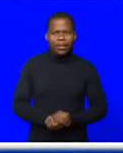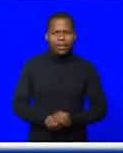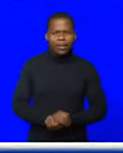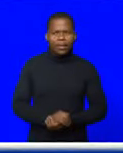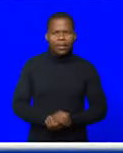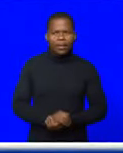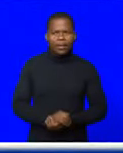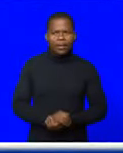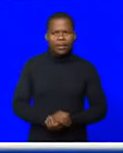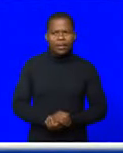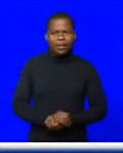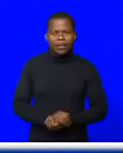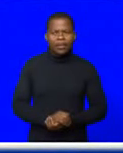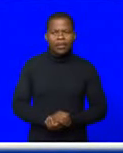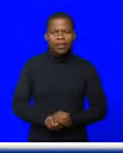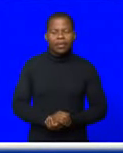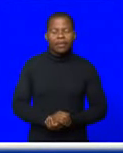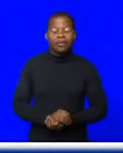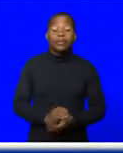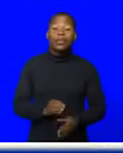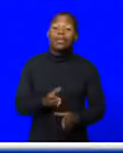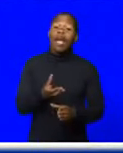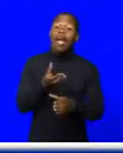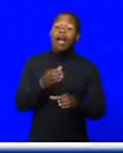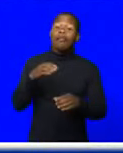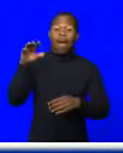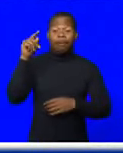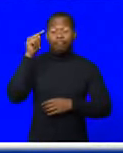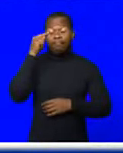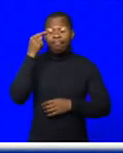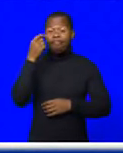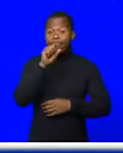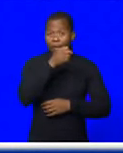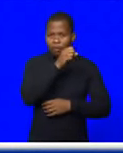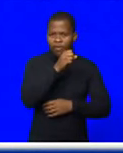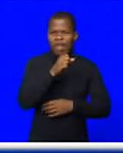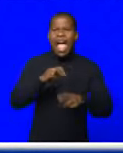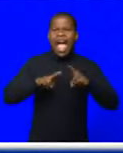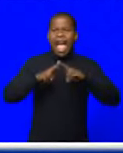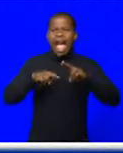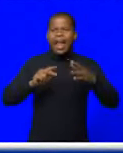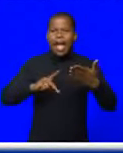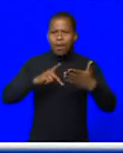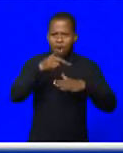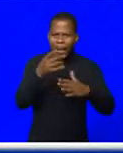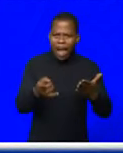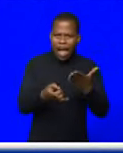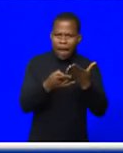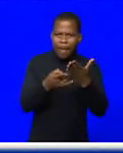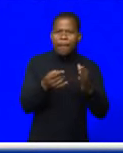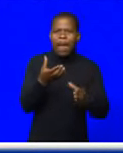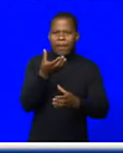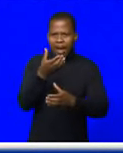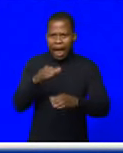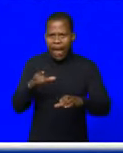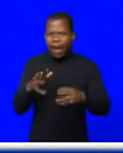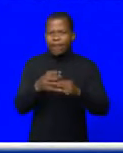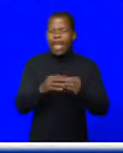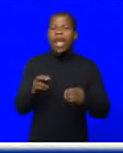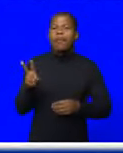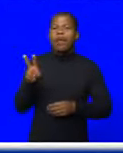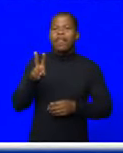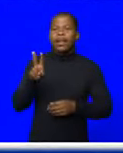eMbabane. Livele China sengise Taiwan ngaphansi kwelihlelo lwayo lekusita emave alondvolode tibhidvo